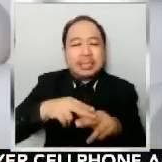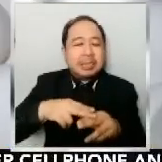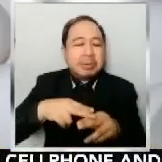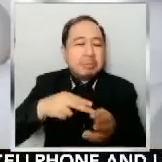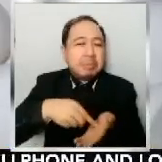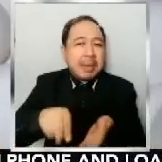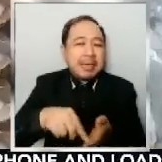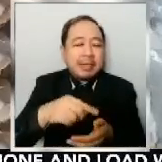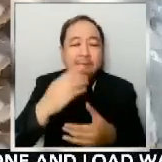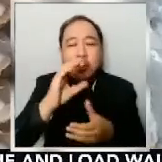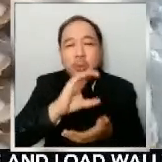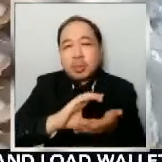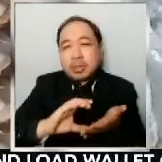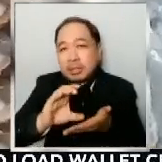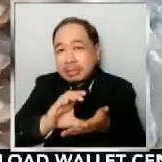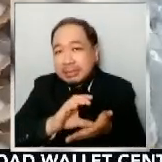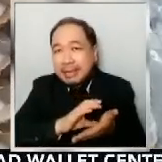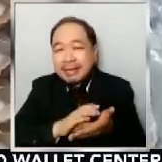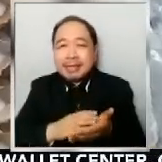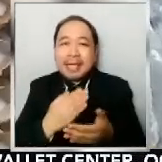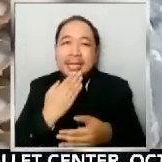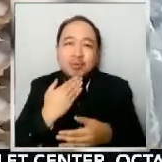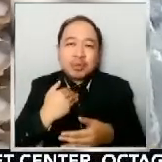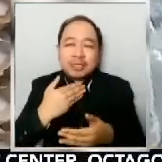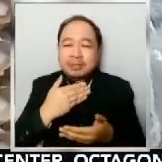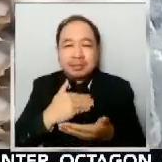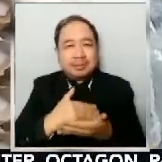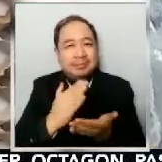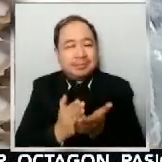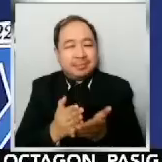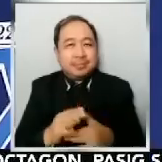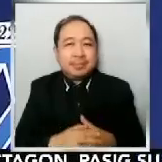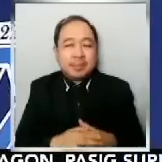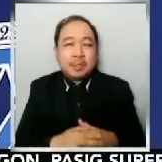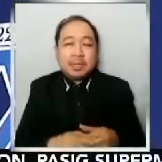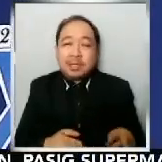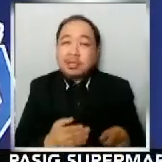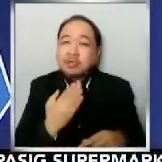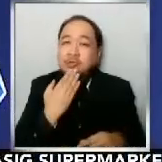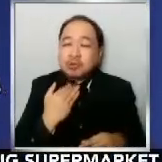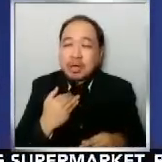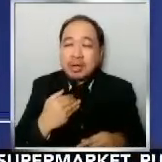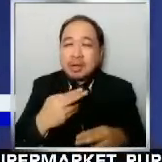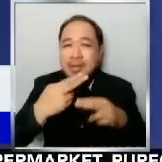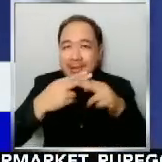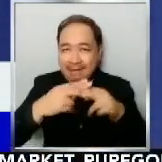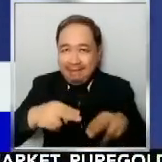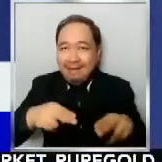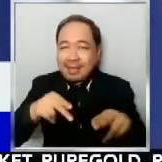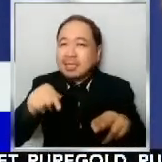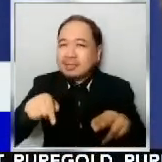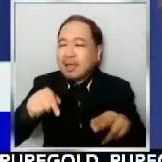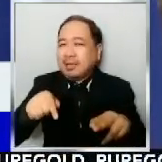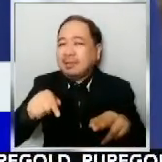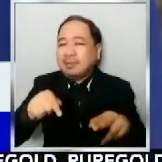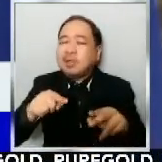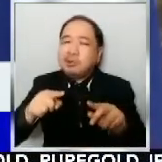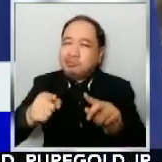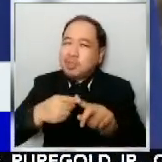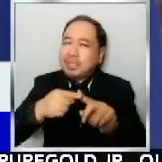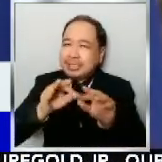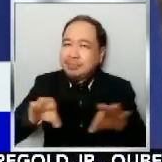and egg, yan ang numero unong ingredient, exact science yan eh. Pag kinompute mo